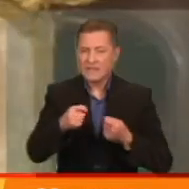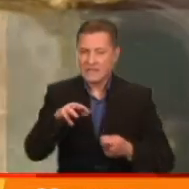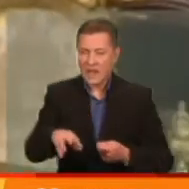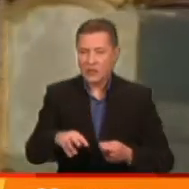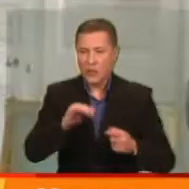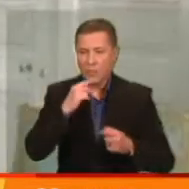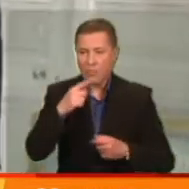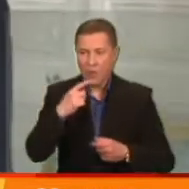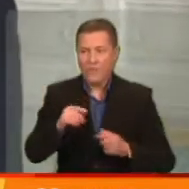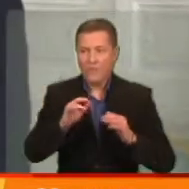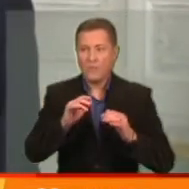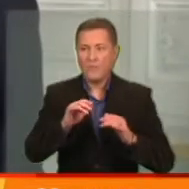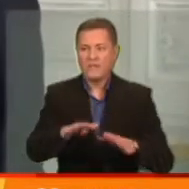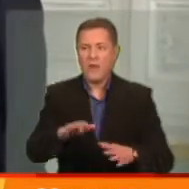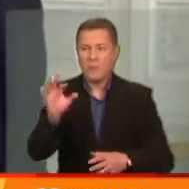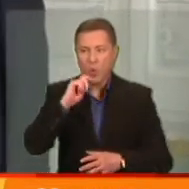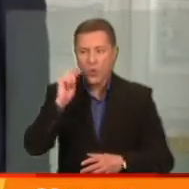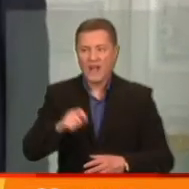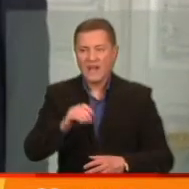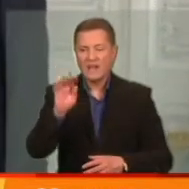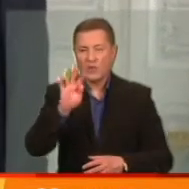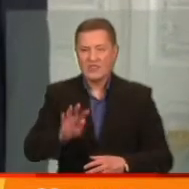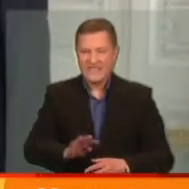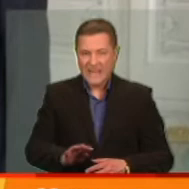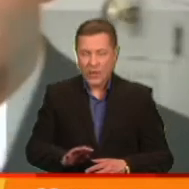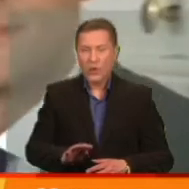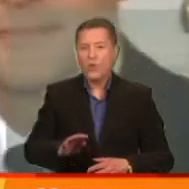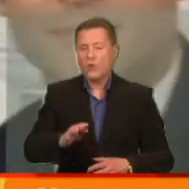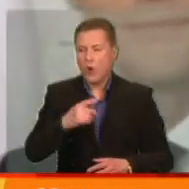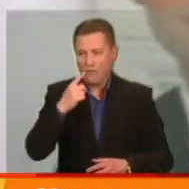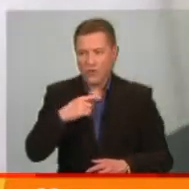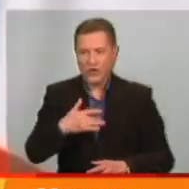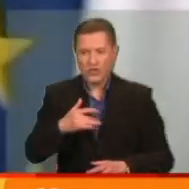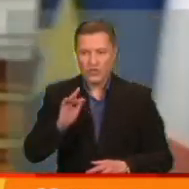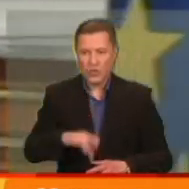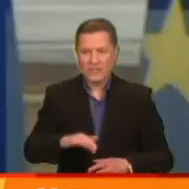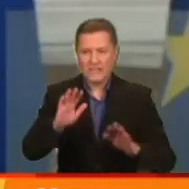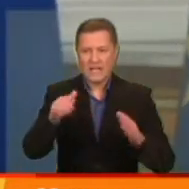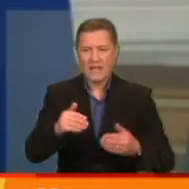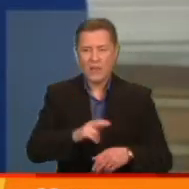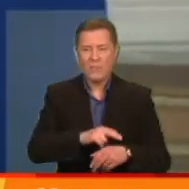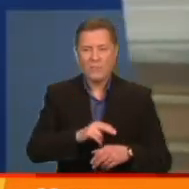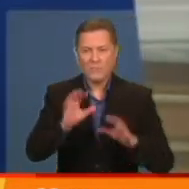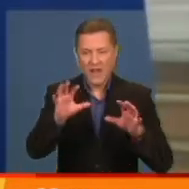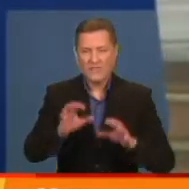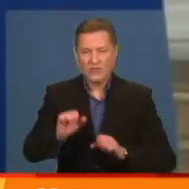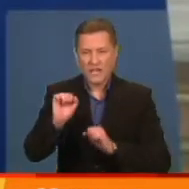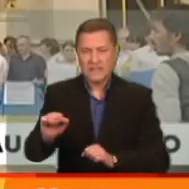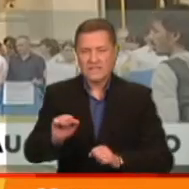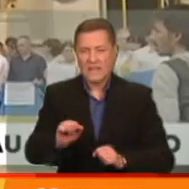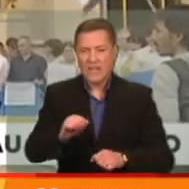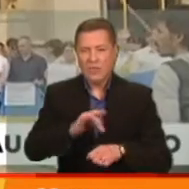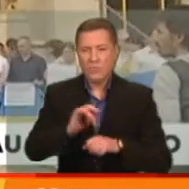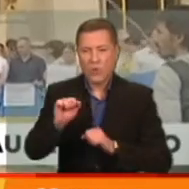про Україну та Сирію. Говорити з Путіним жорстко. Напередодні закликали Макрона правозахисники та проукраїнські активісти.